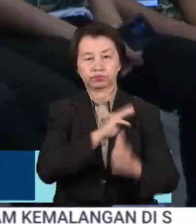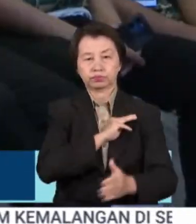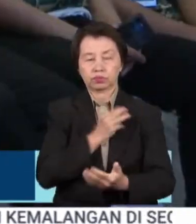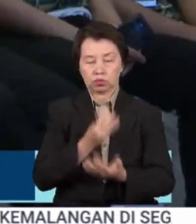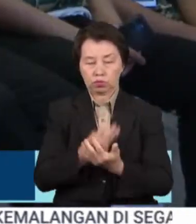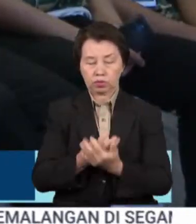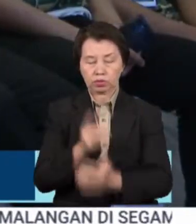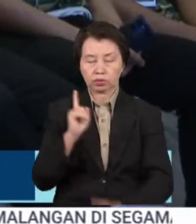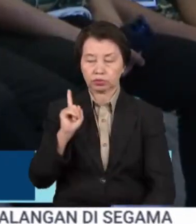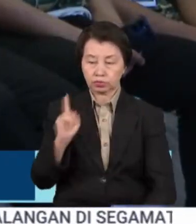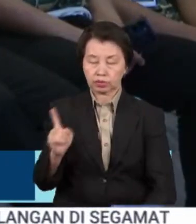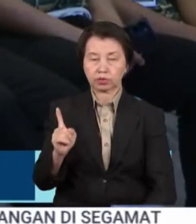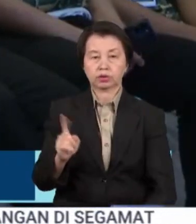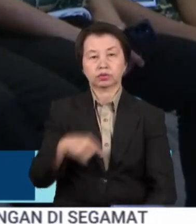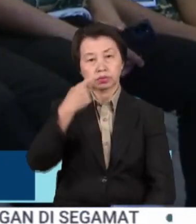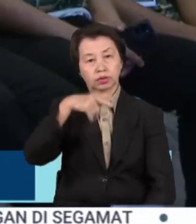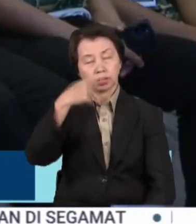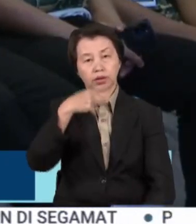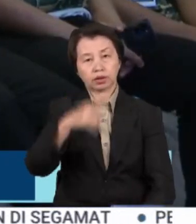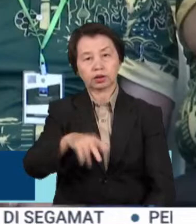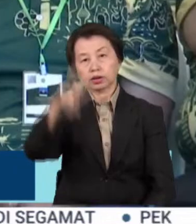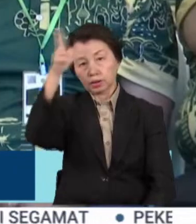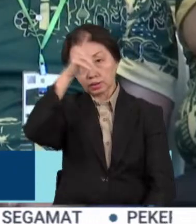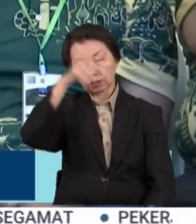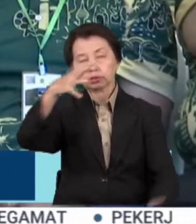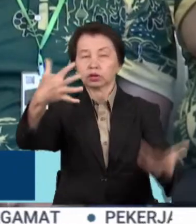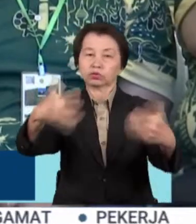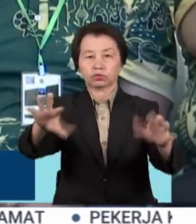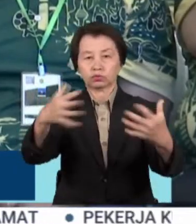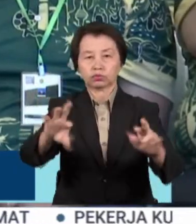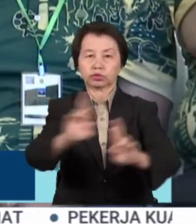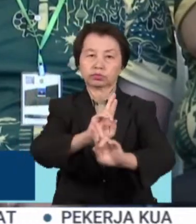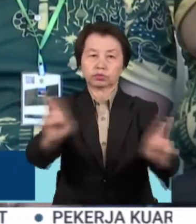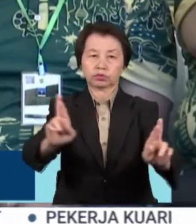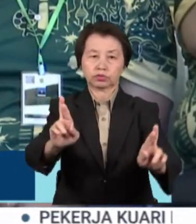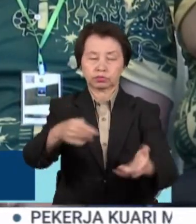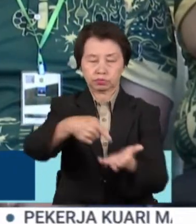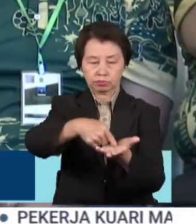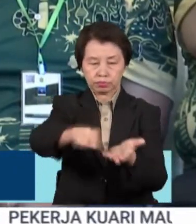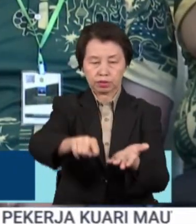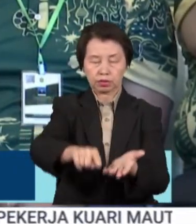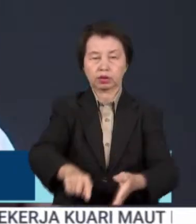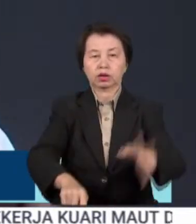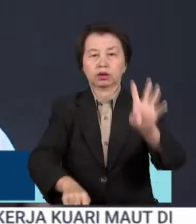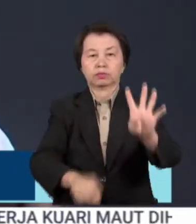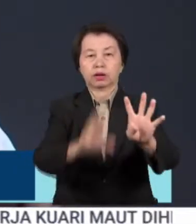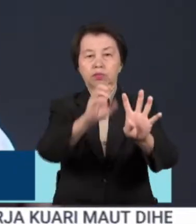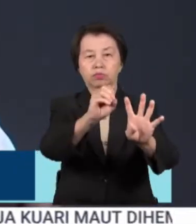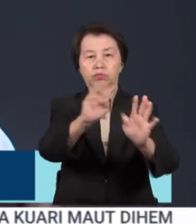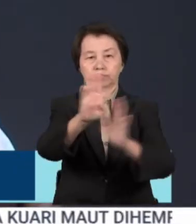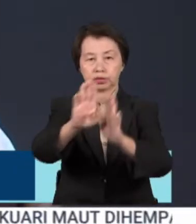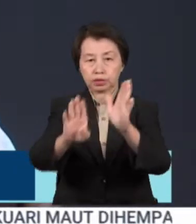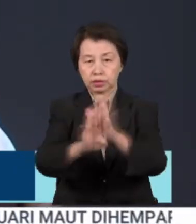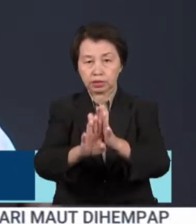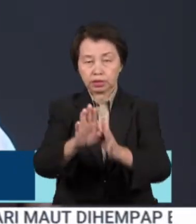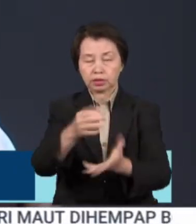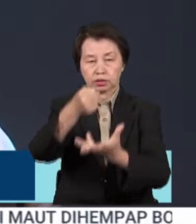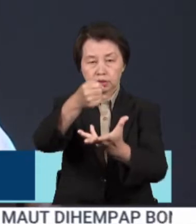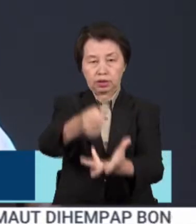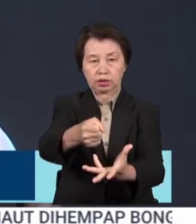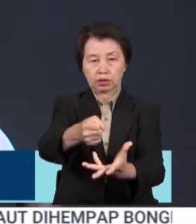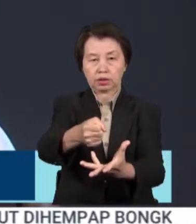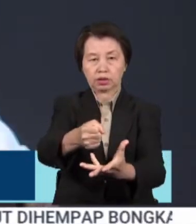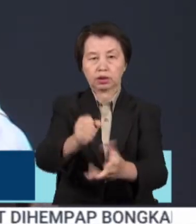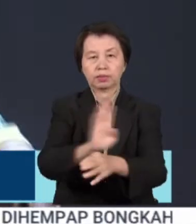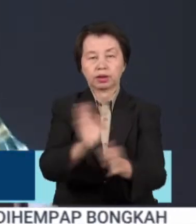Kewangan 1, Datuk Seri Ahmad Maslan berkata, kerajaan telah menyediakan pembiayaan sebanyak RM40 bilion dana perusahaan